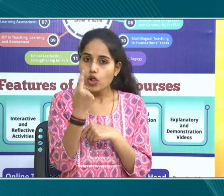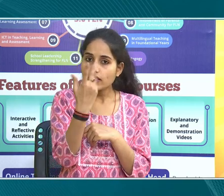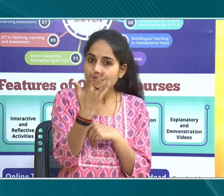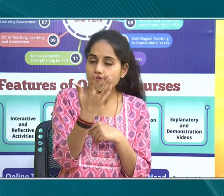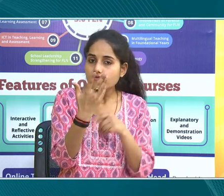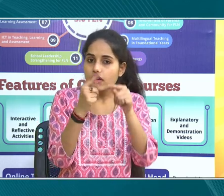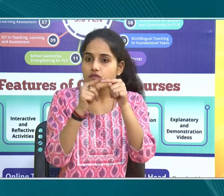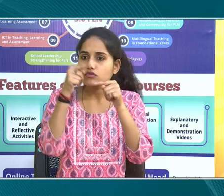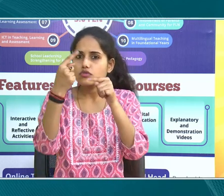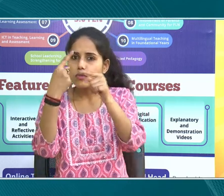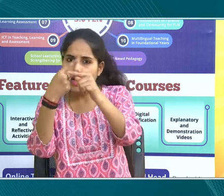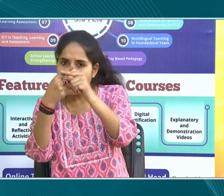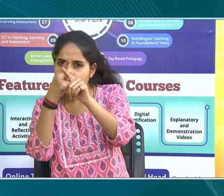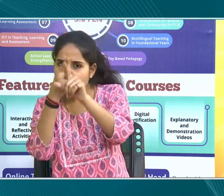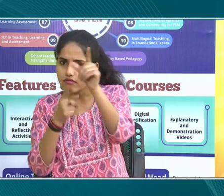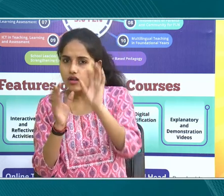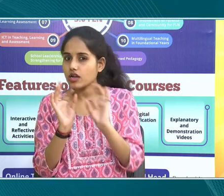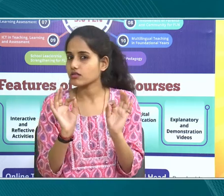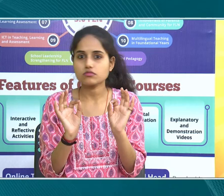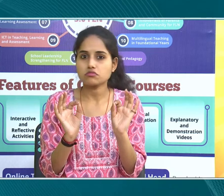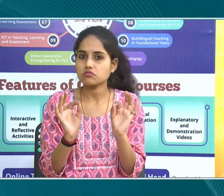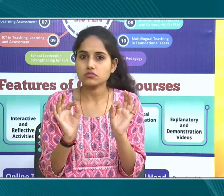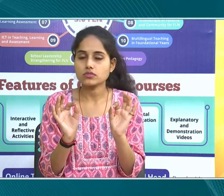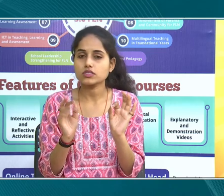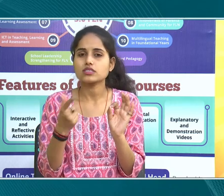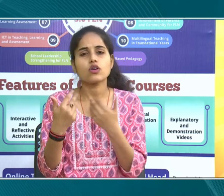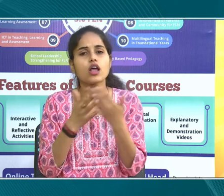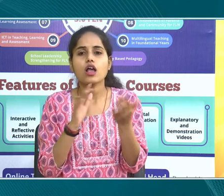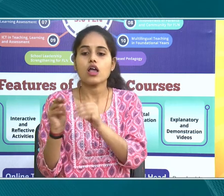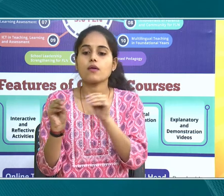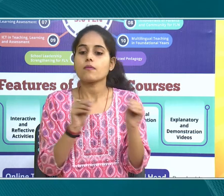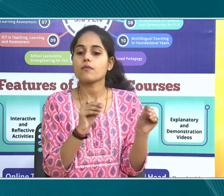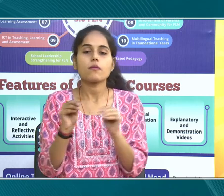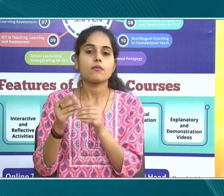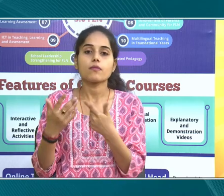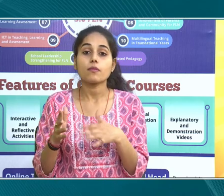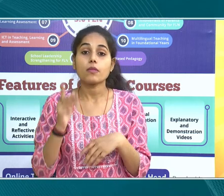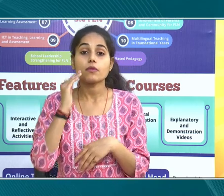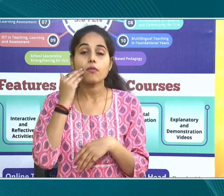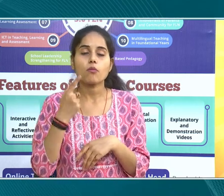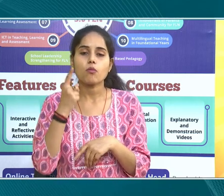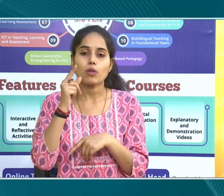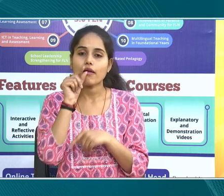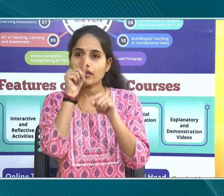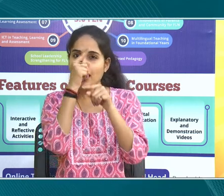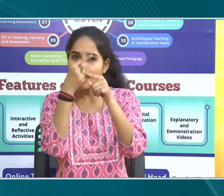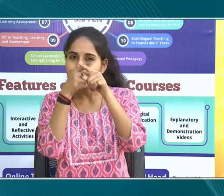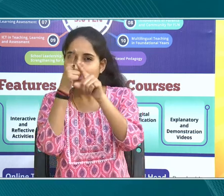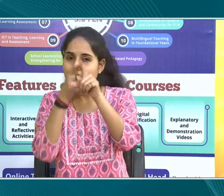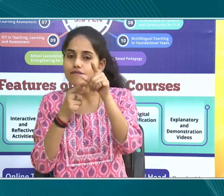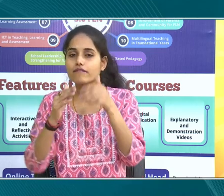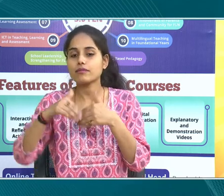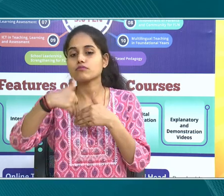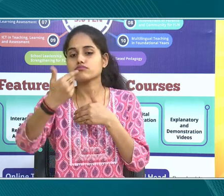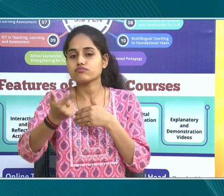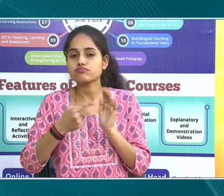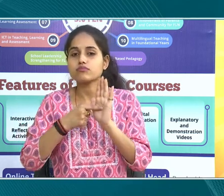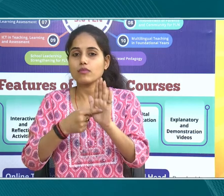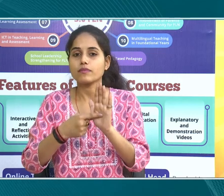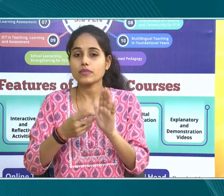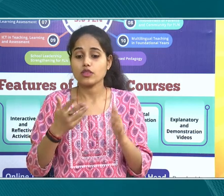तब तक यह आप कहीं भी प्लेस कर सकते हैं लेकिन अगर मैं यह वैल्यू बाद में बताऊंगी अभी नहीं बता रही क्योंकि हम सीखना चाहते हैं की